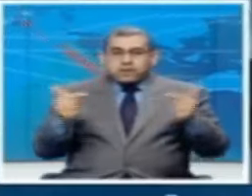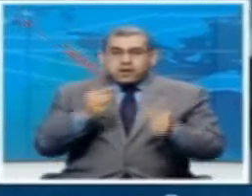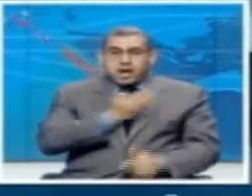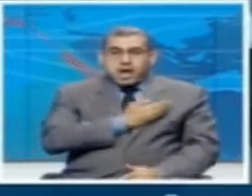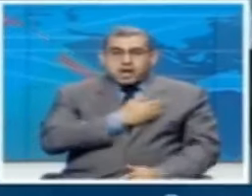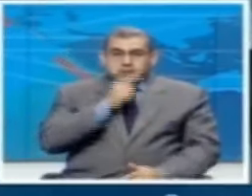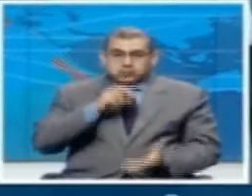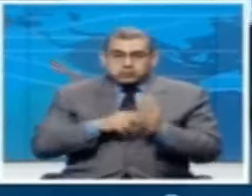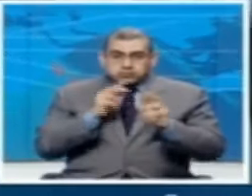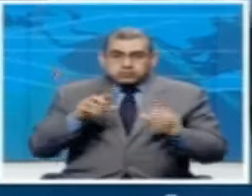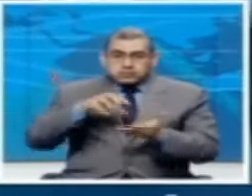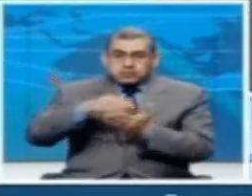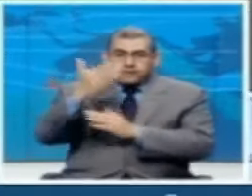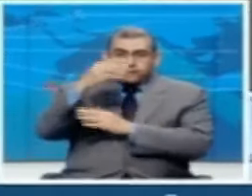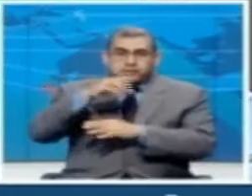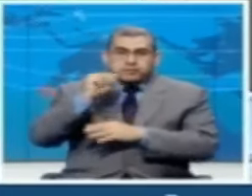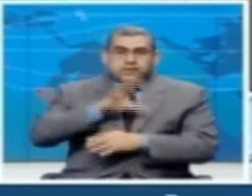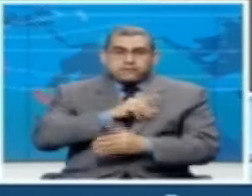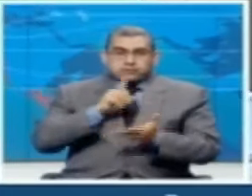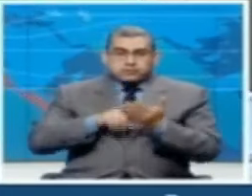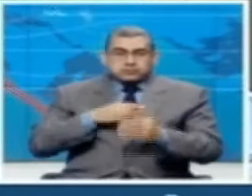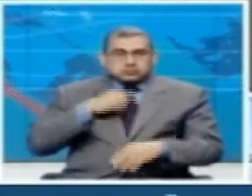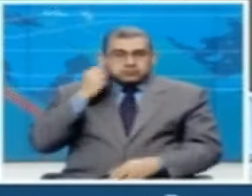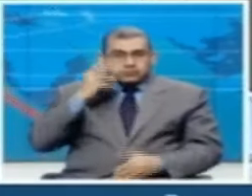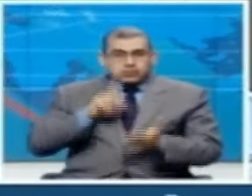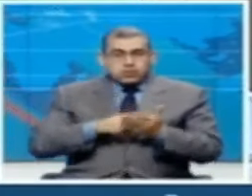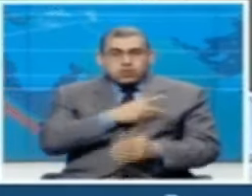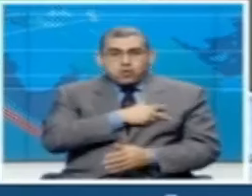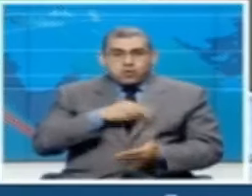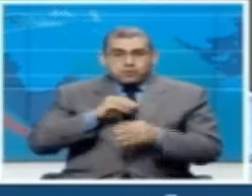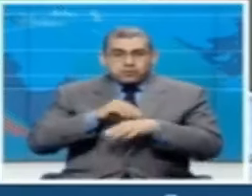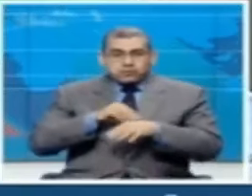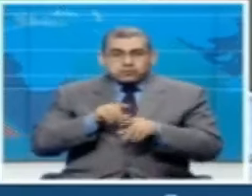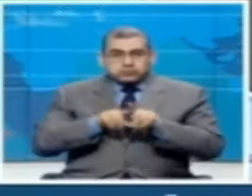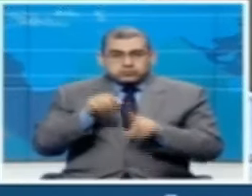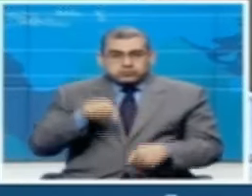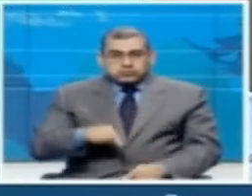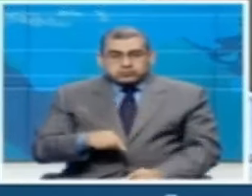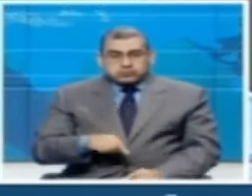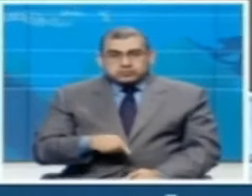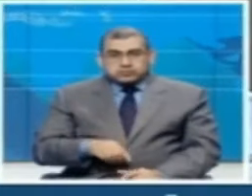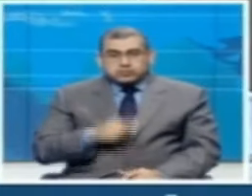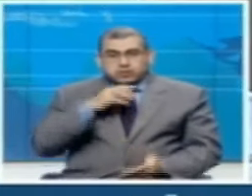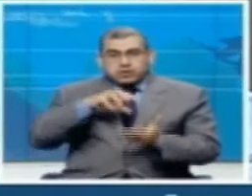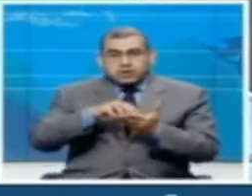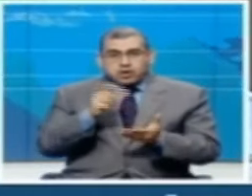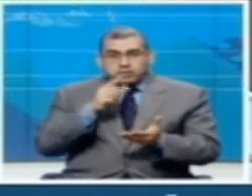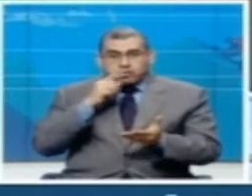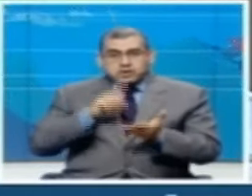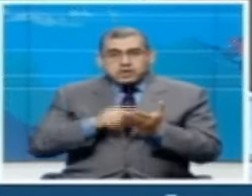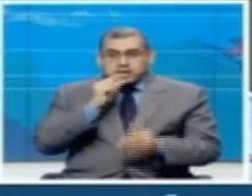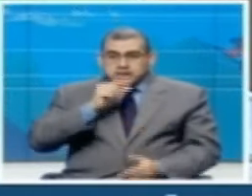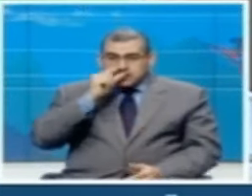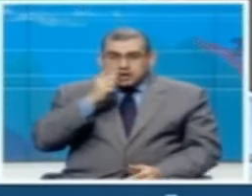واقامه الدوله الفلسطينيه ل مدعوون بحكم واجب الاخوه في الدم والانسانيه وبحكم الدين